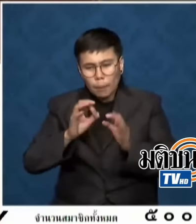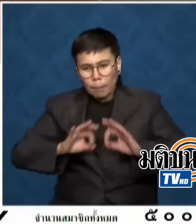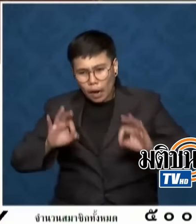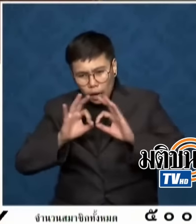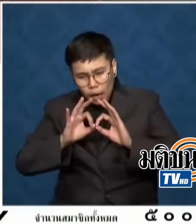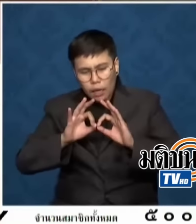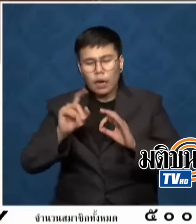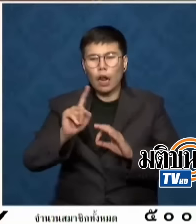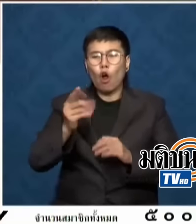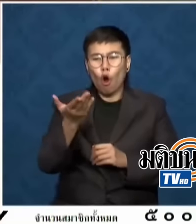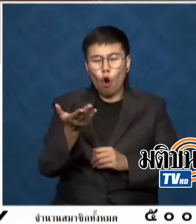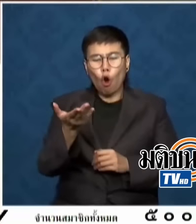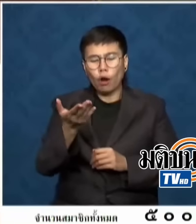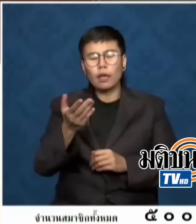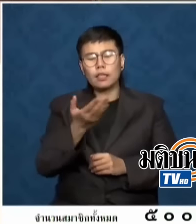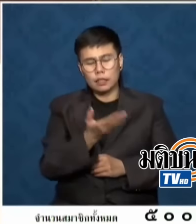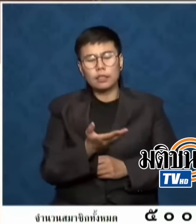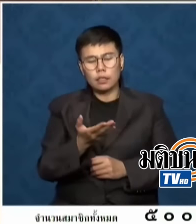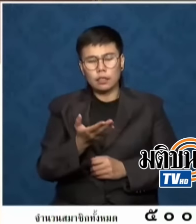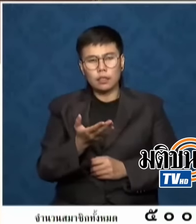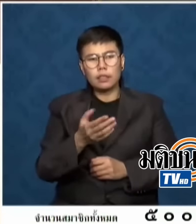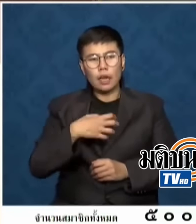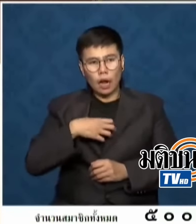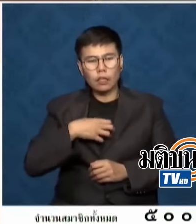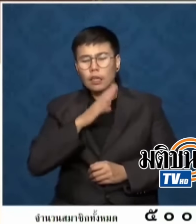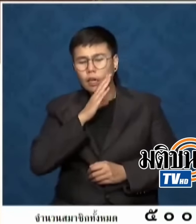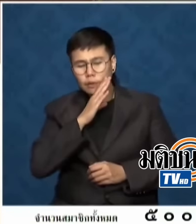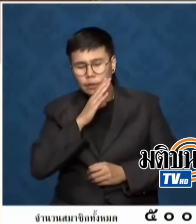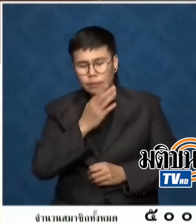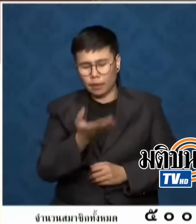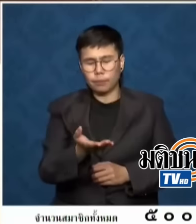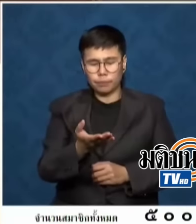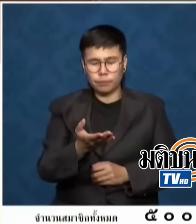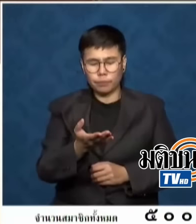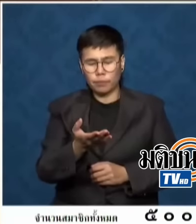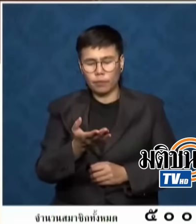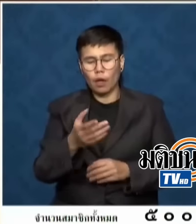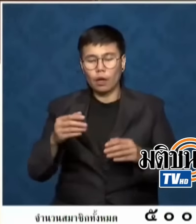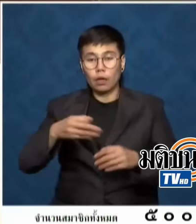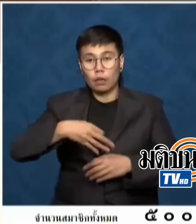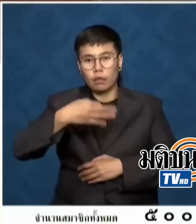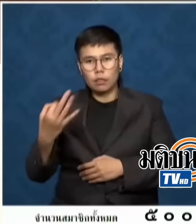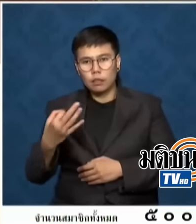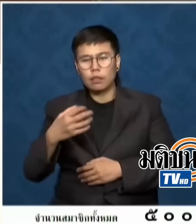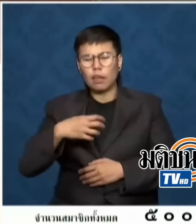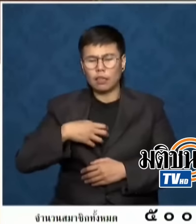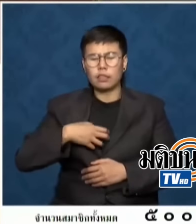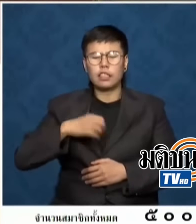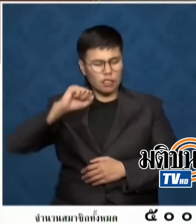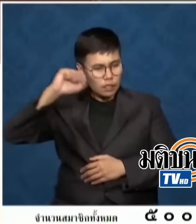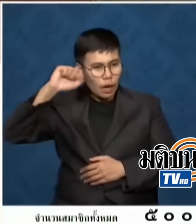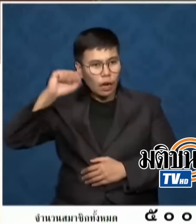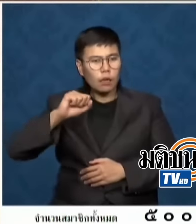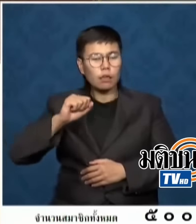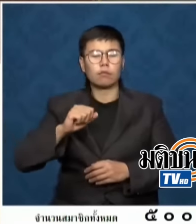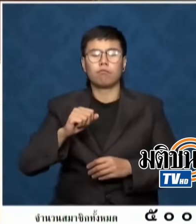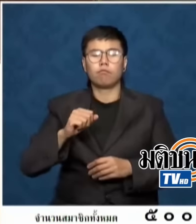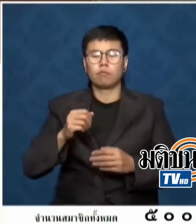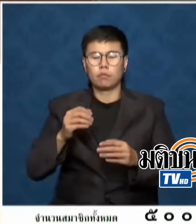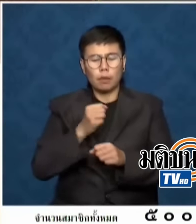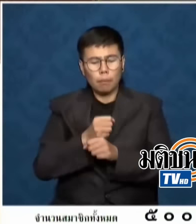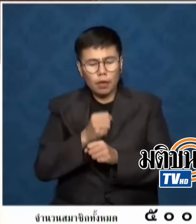ครับก็ขอให้ใช้นะครับนั้นถ้าเกิดว่าเรายังเอาชนะค้าคารเนี่ยมันจะไม่มีผล